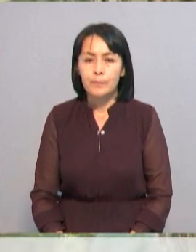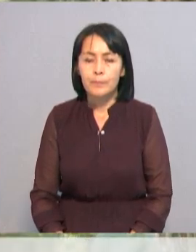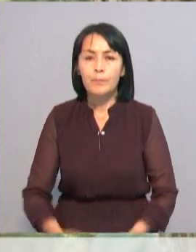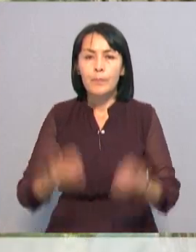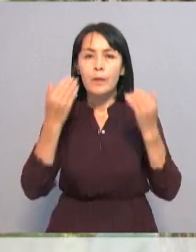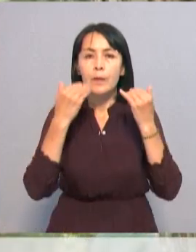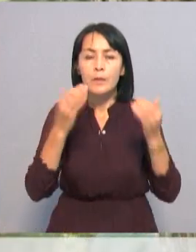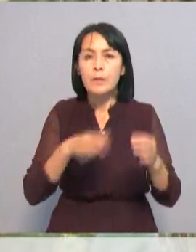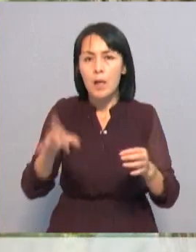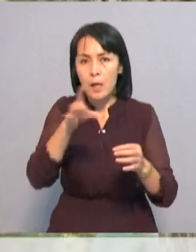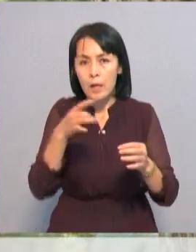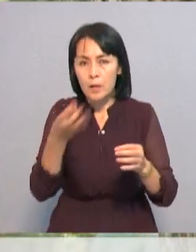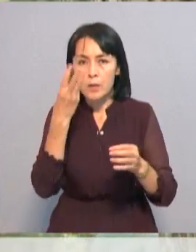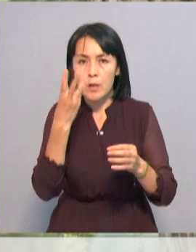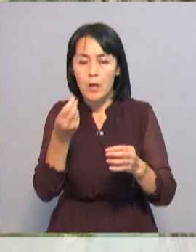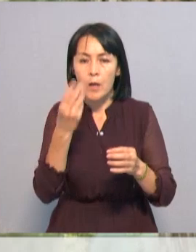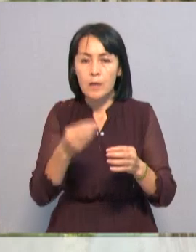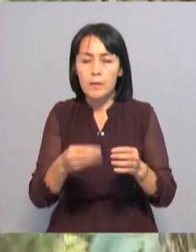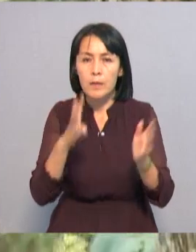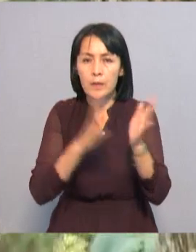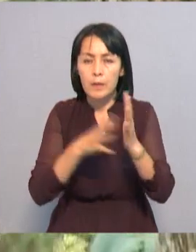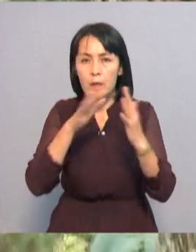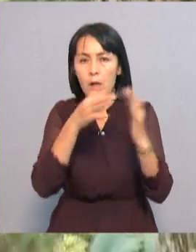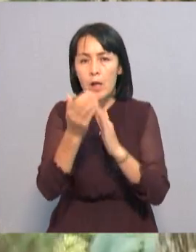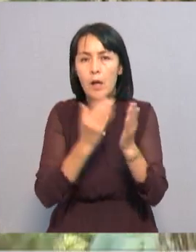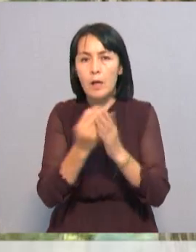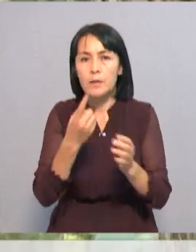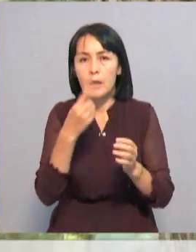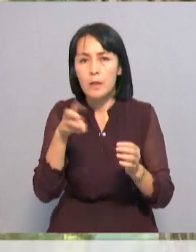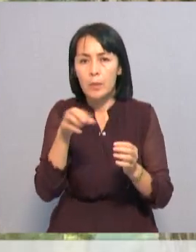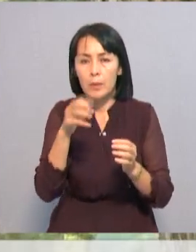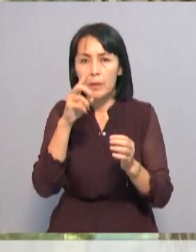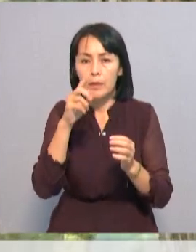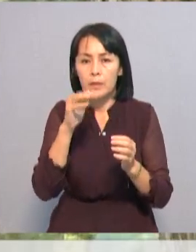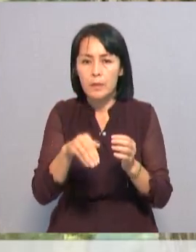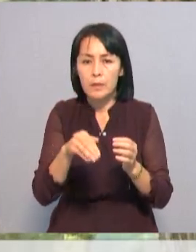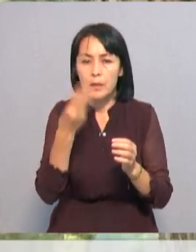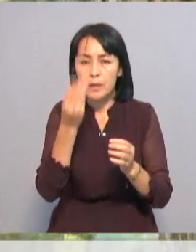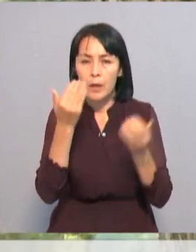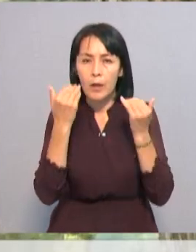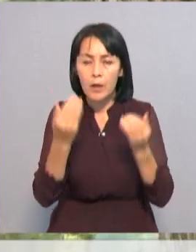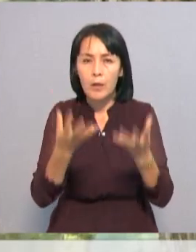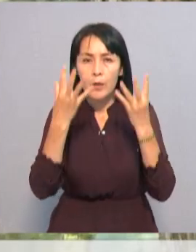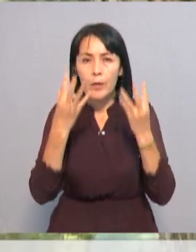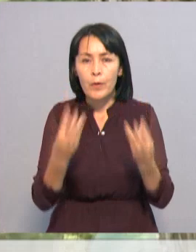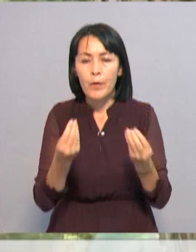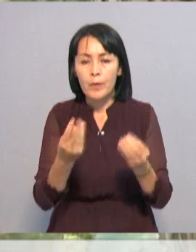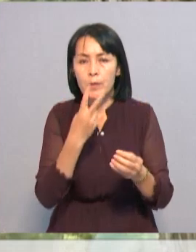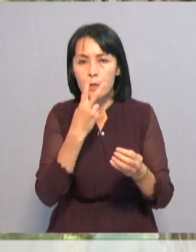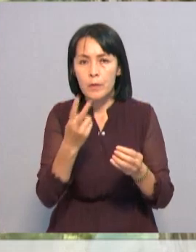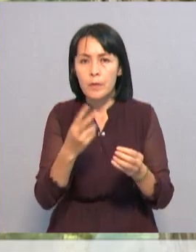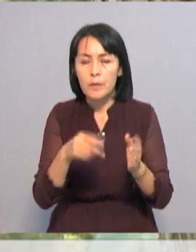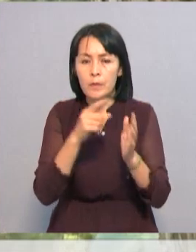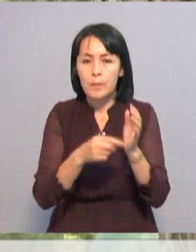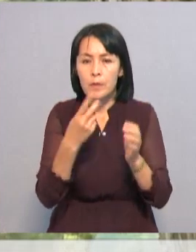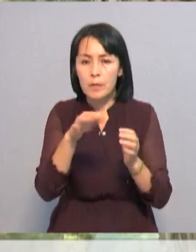Всего из республиканского бюджета по 9 населенным пунктам выделено 1 миллиард 300 тысяч тенге. На сегодняшний день рассмотрен